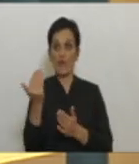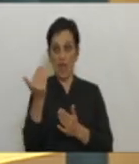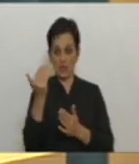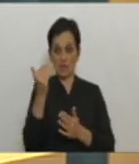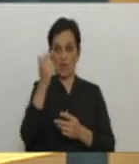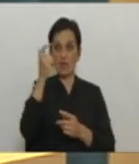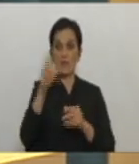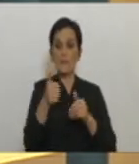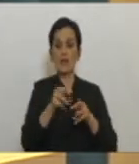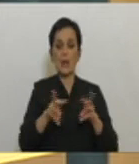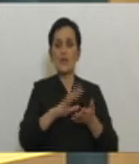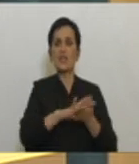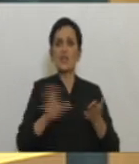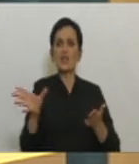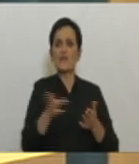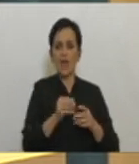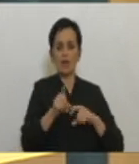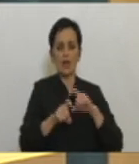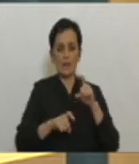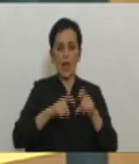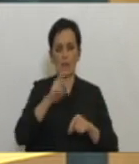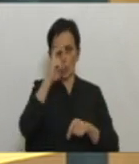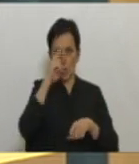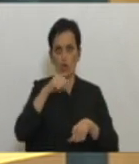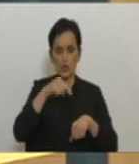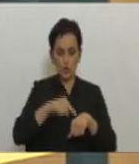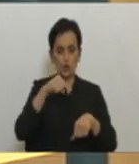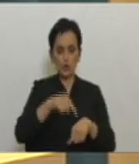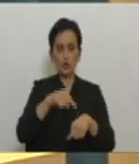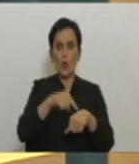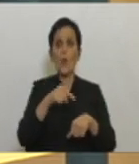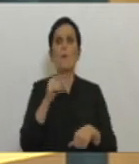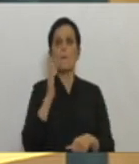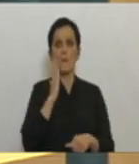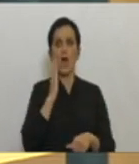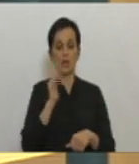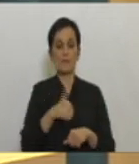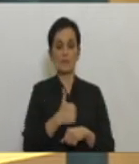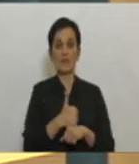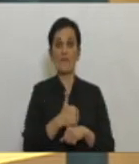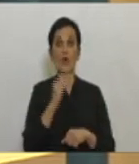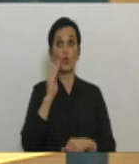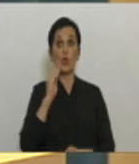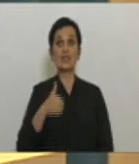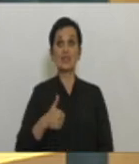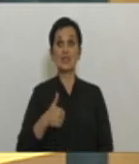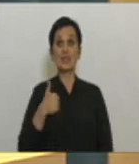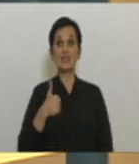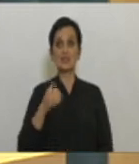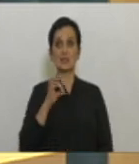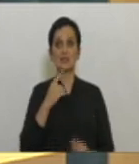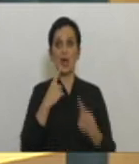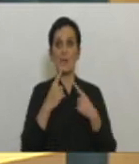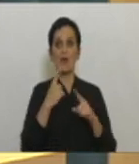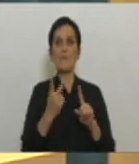გაგრძელებული შემდეგ ყველა ნაბიჯი ხელისუფლებისა ეს იგრძნობოდა. ეს არის მართლაც თავარი და როდესაც ღირსებაზია საქმე, ეს